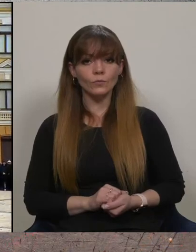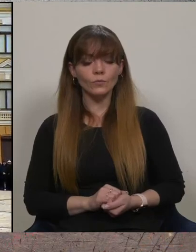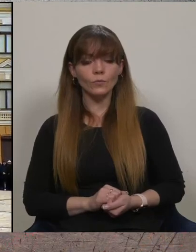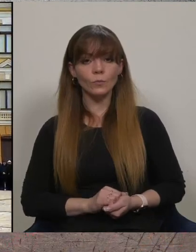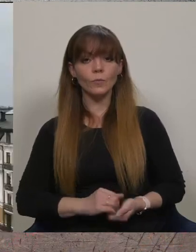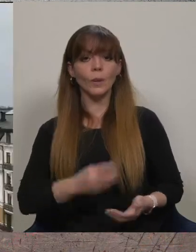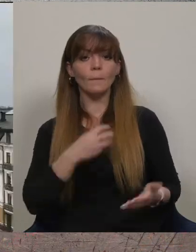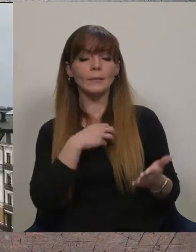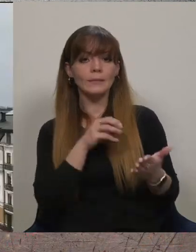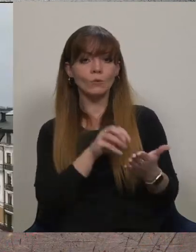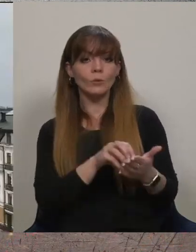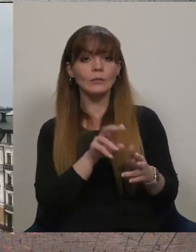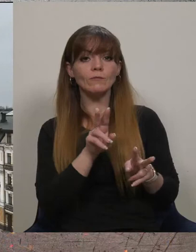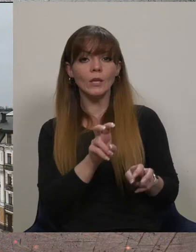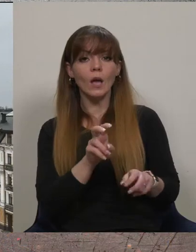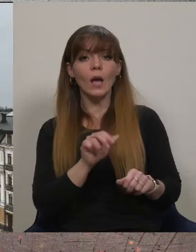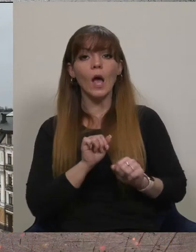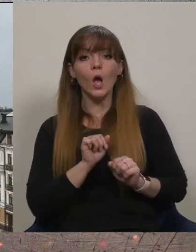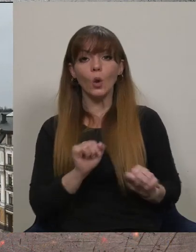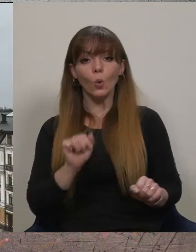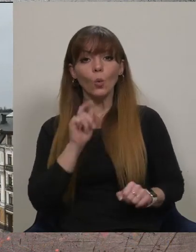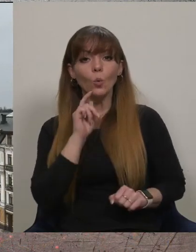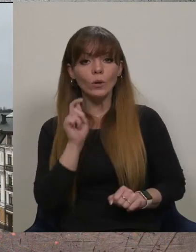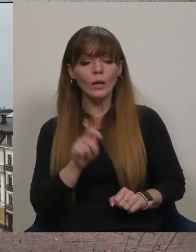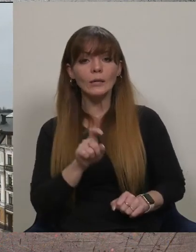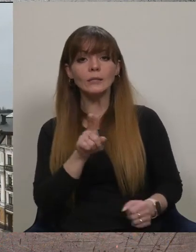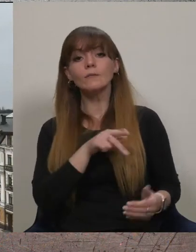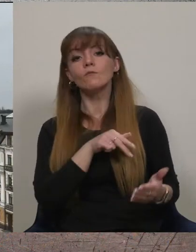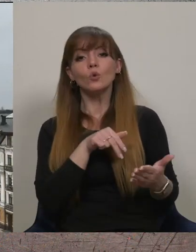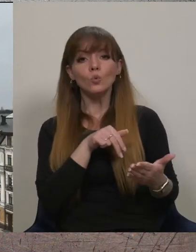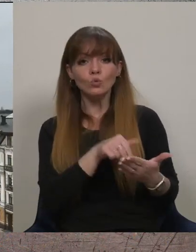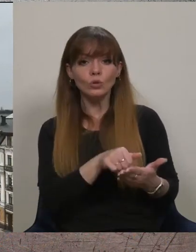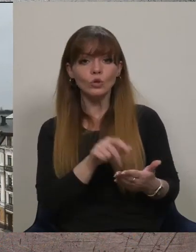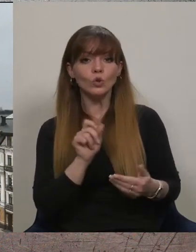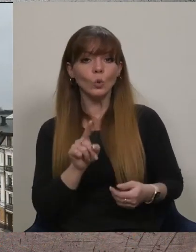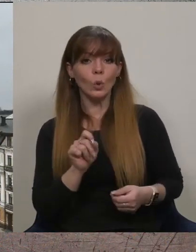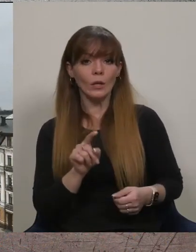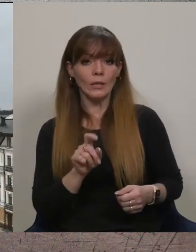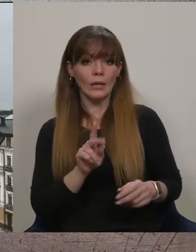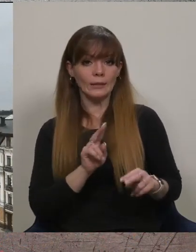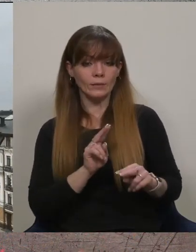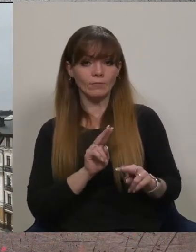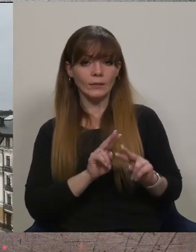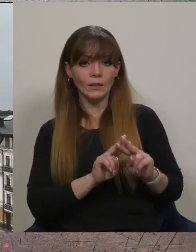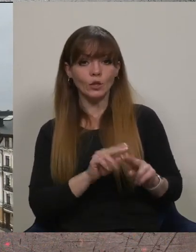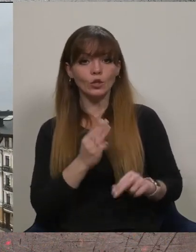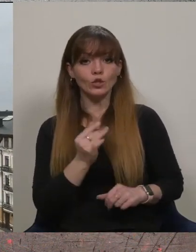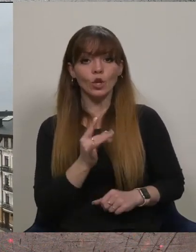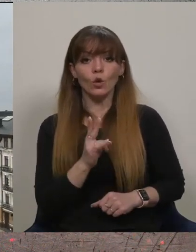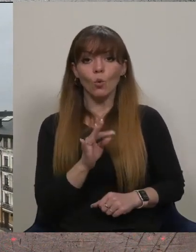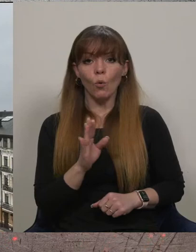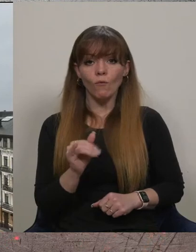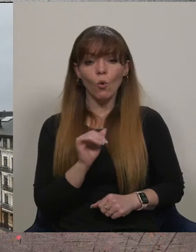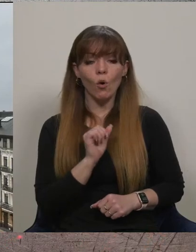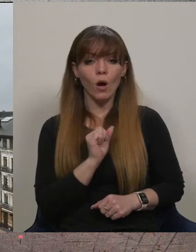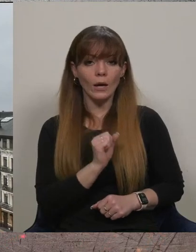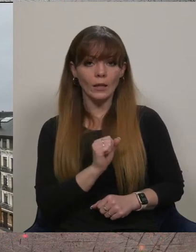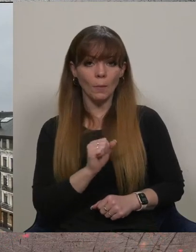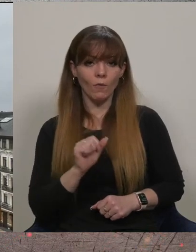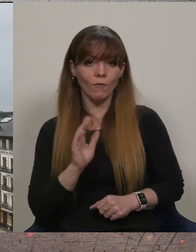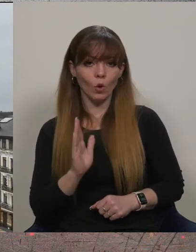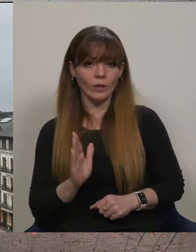Присвоєно звання Герой України з врученням ордена Золота Зірка Шаркову Артему